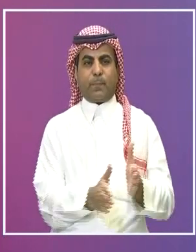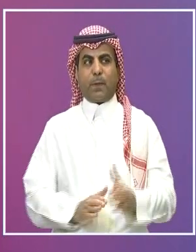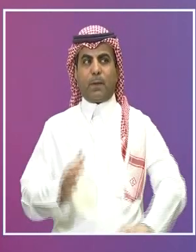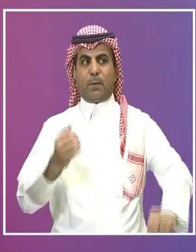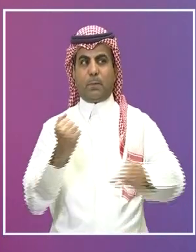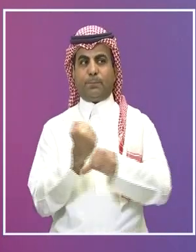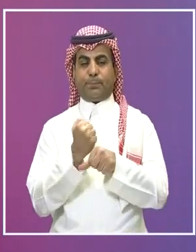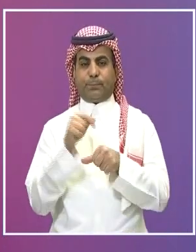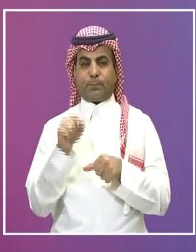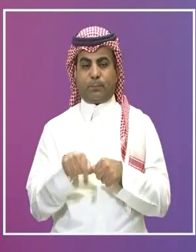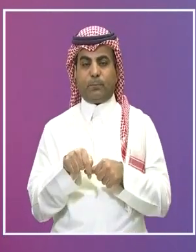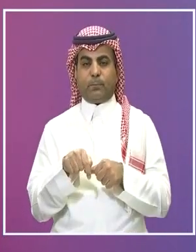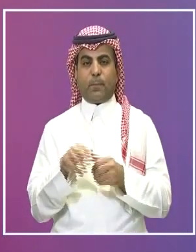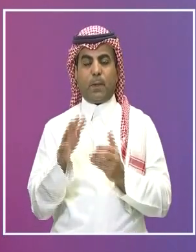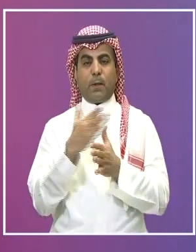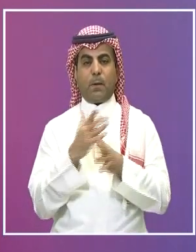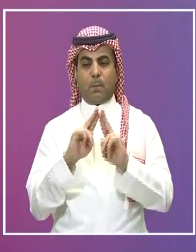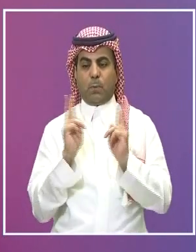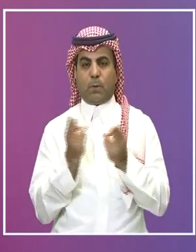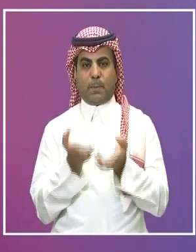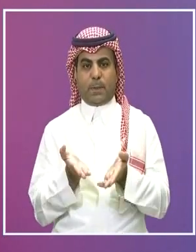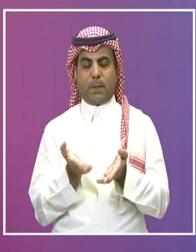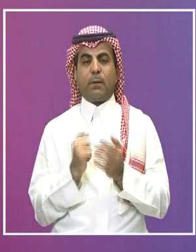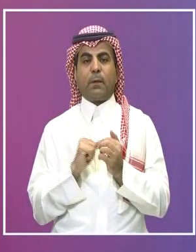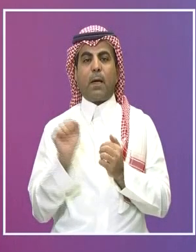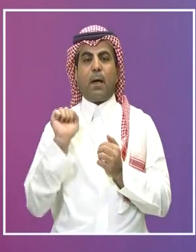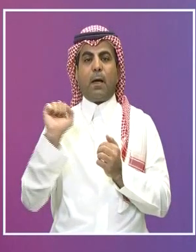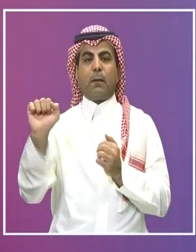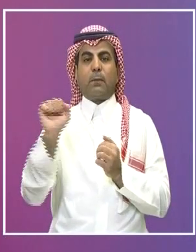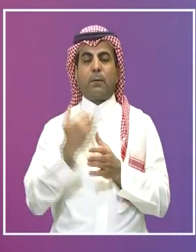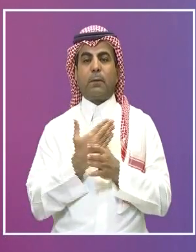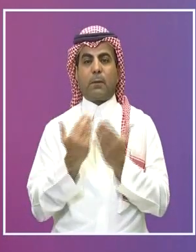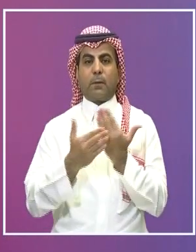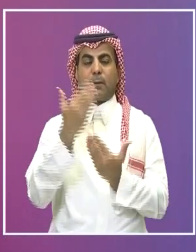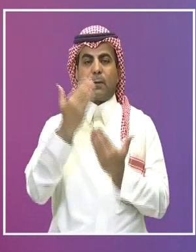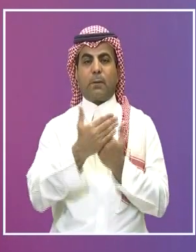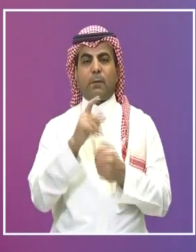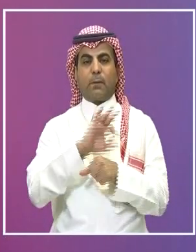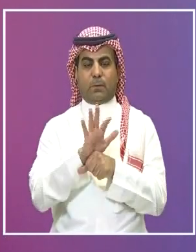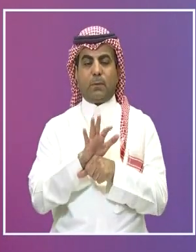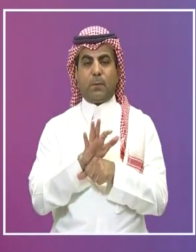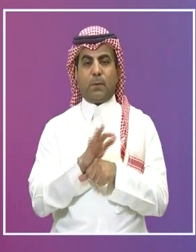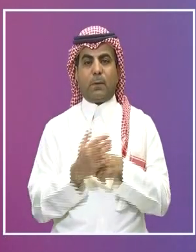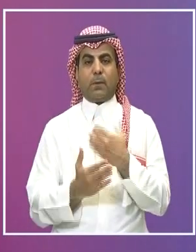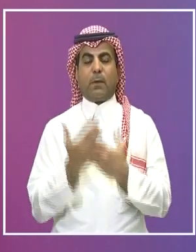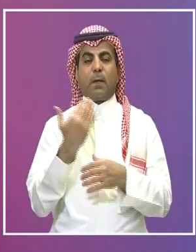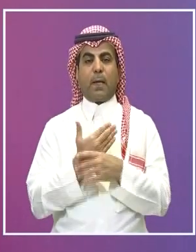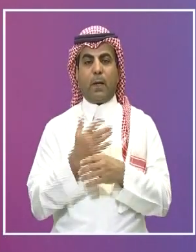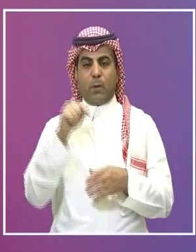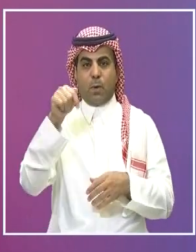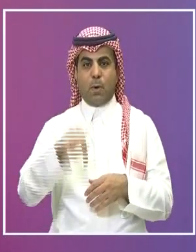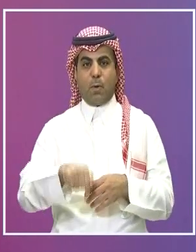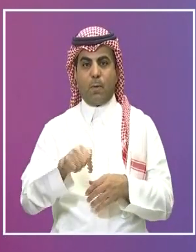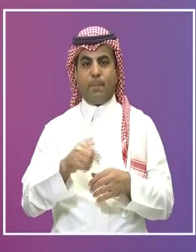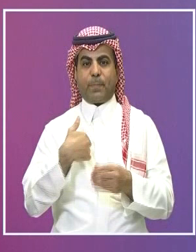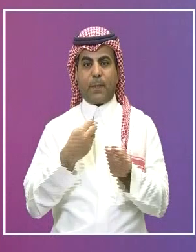البشرية والتنمية الاجتماعية، في هذا المؤتمر الصحفي الخاص بمستجدات فيروس كورونا COVID-19 اليوم بحول الله